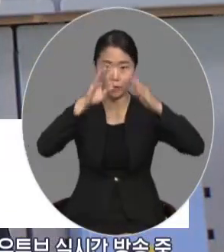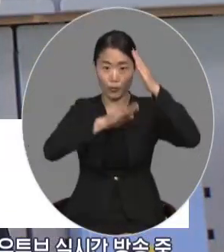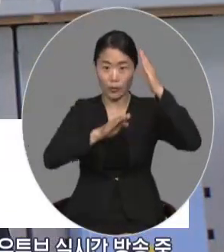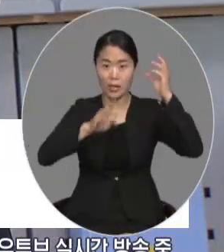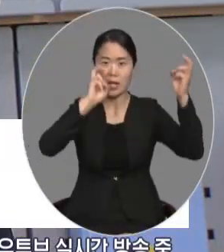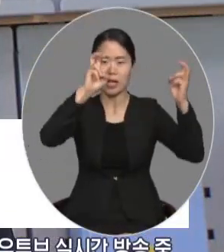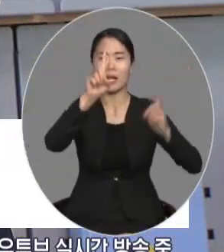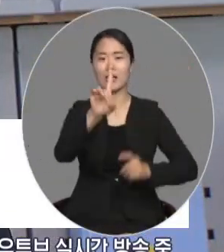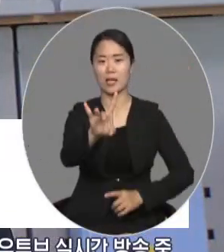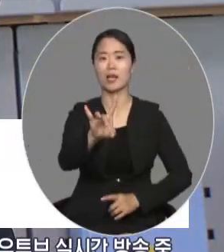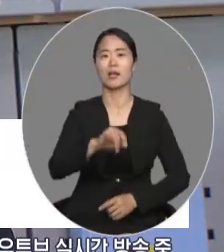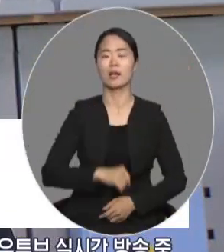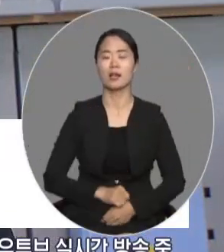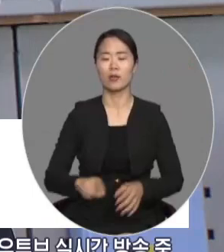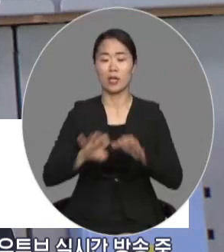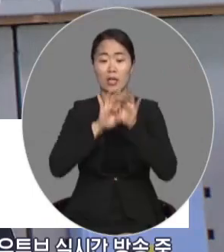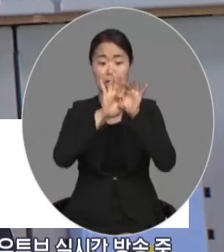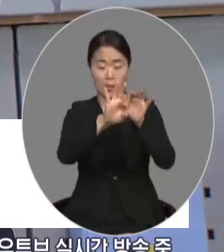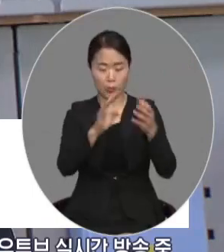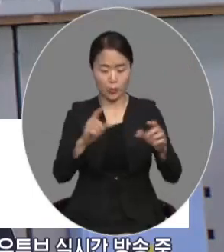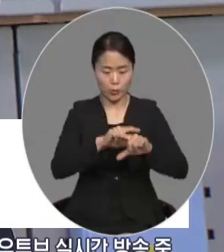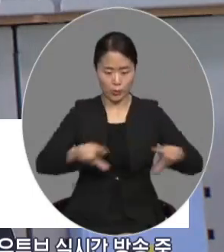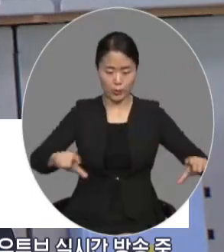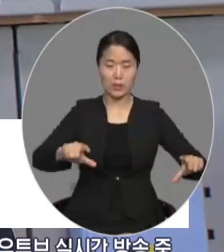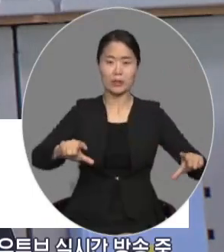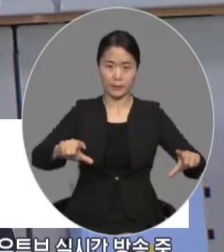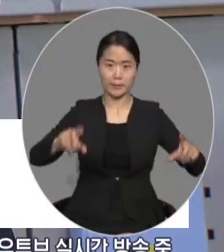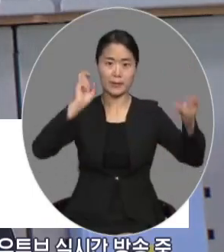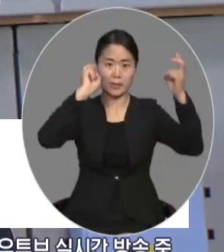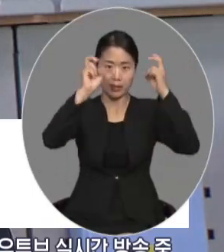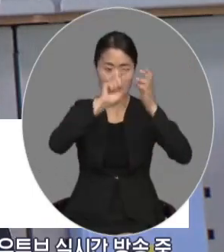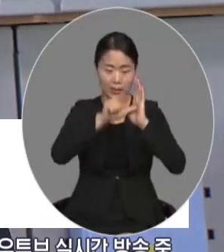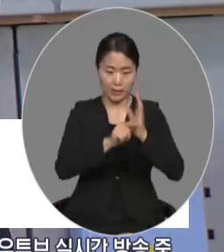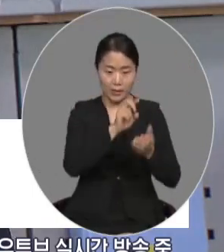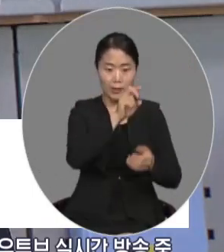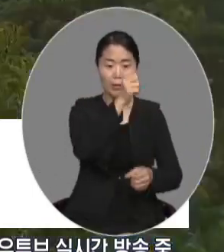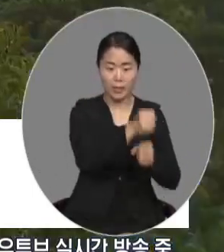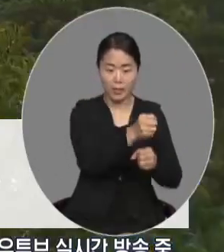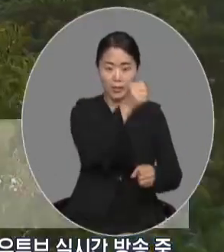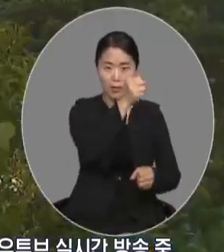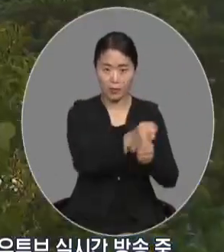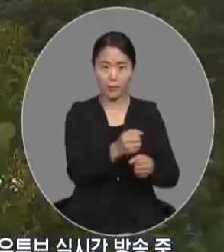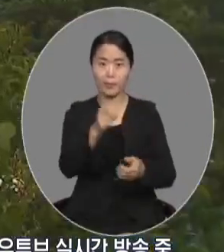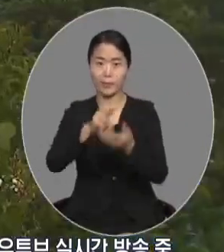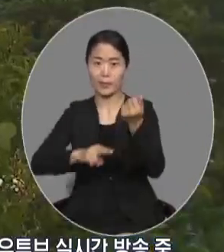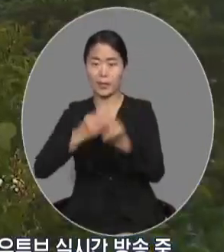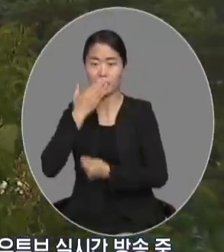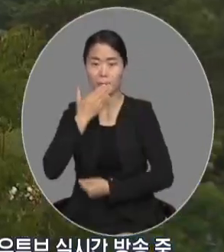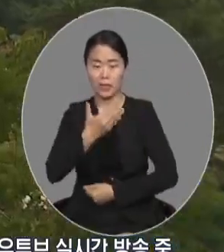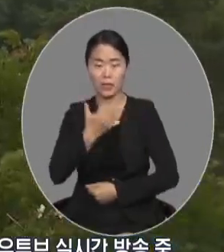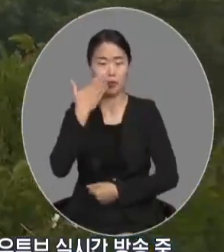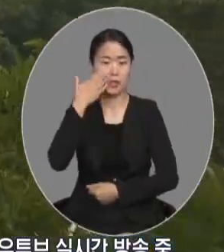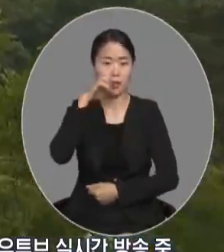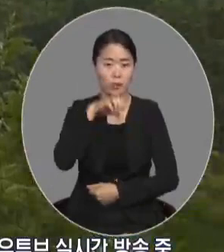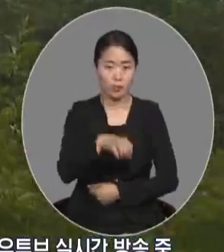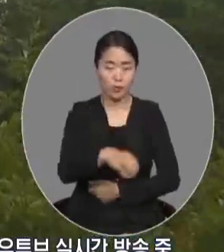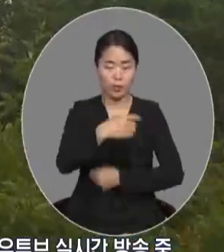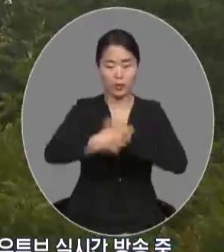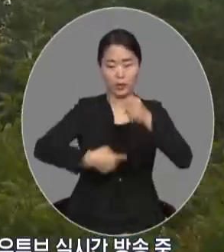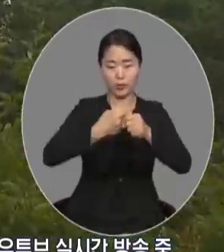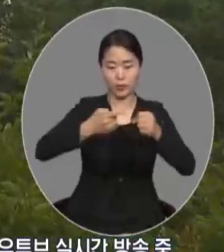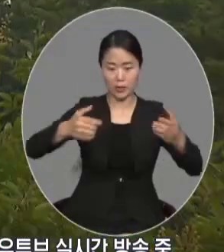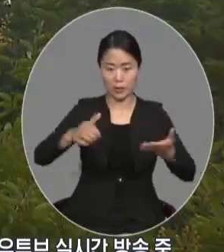일반 사업자가 생산해서 전기를 판매할 수 있는. 울산의 연간 전력